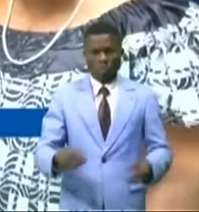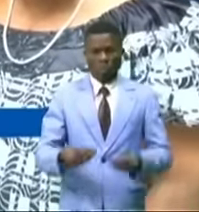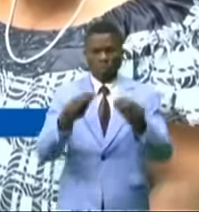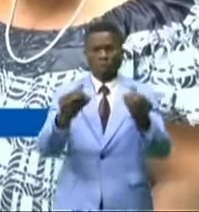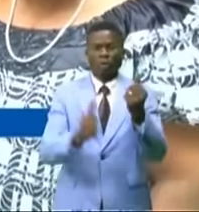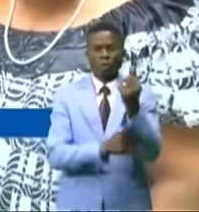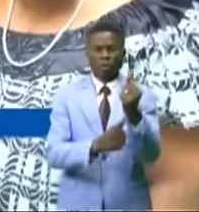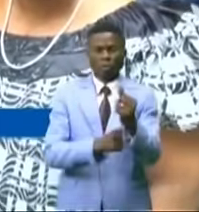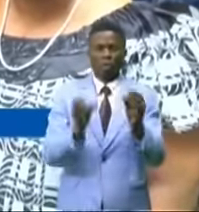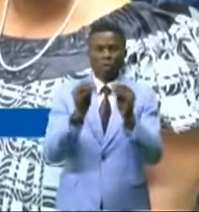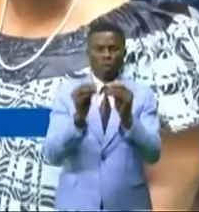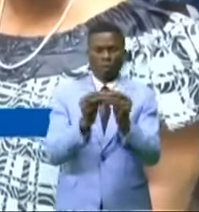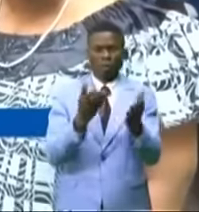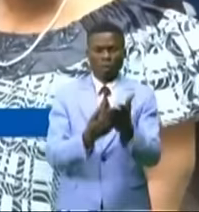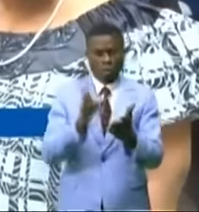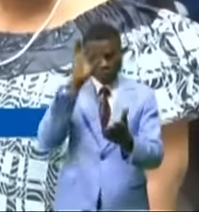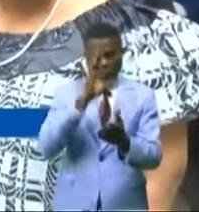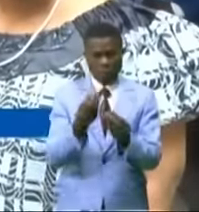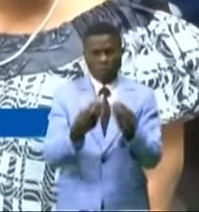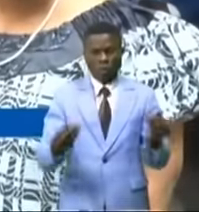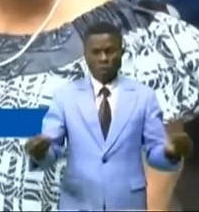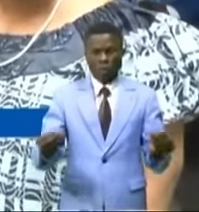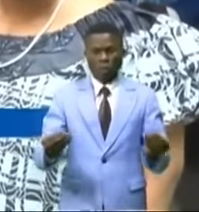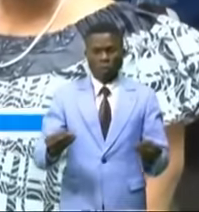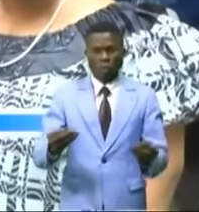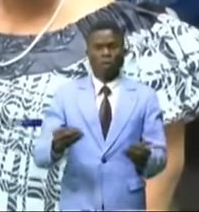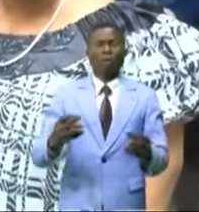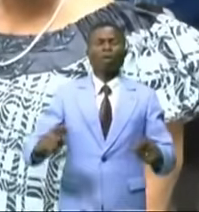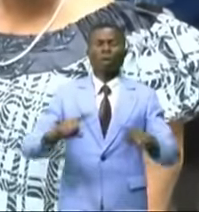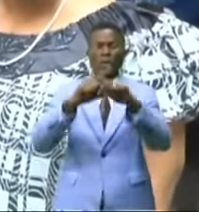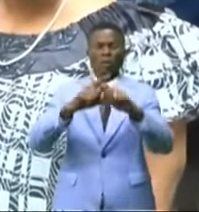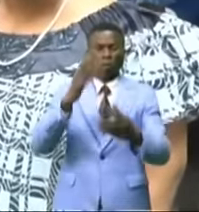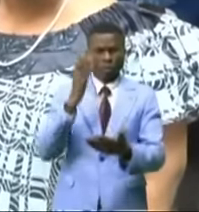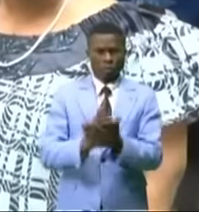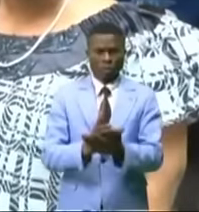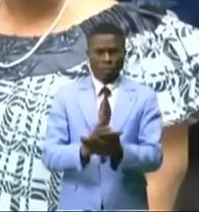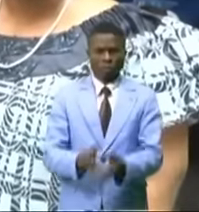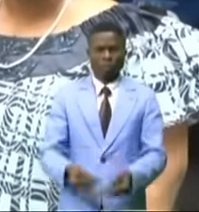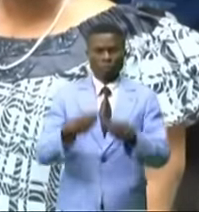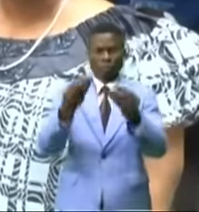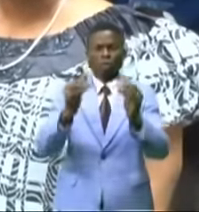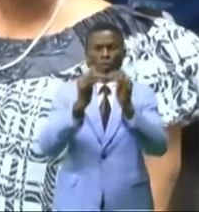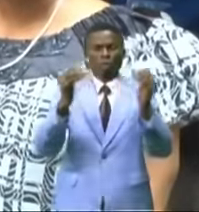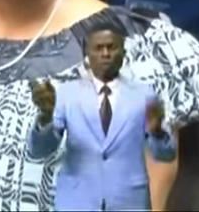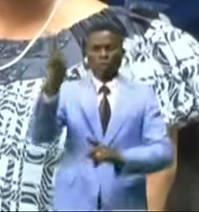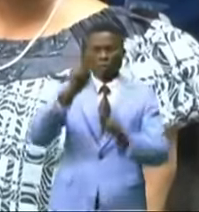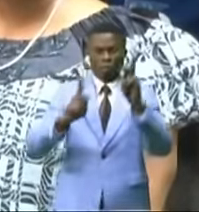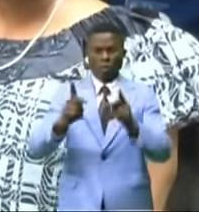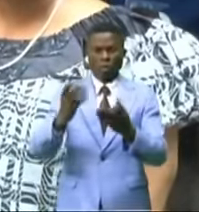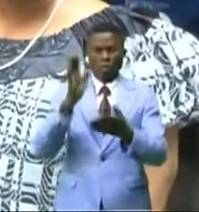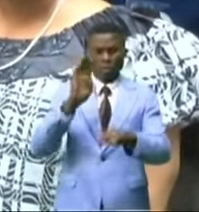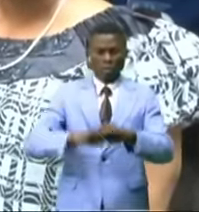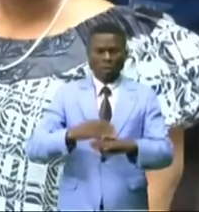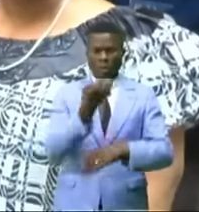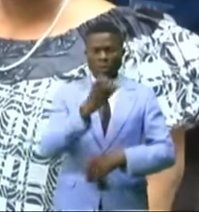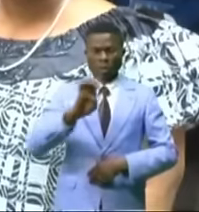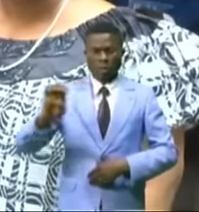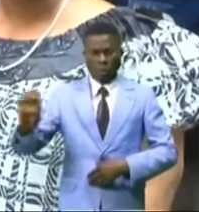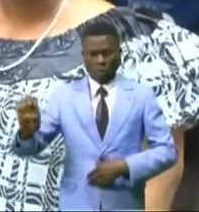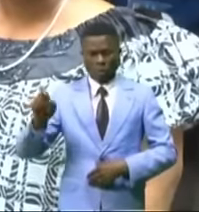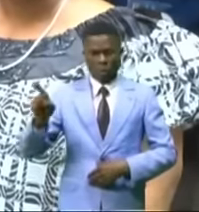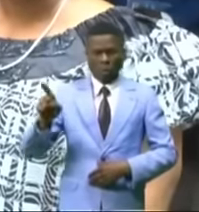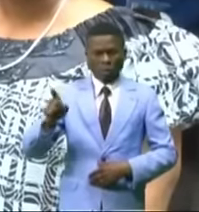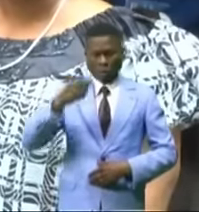autour de la table pour sortir de cette logique de conflit, rendre la paix aux populations locales qui n'ont que